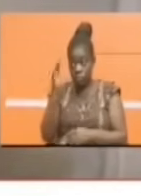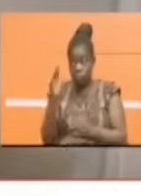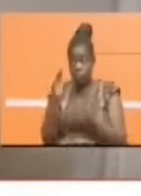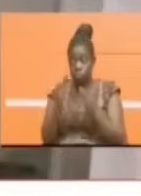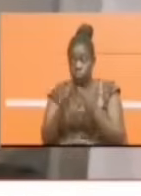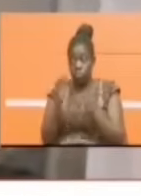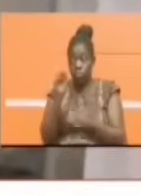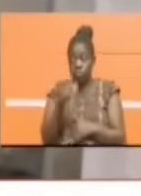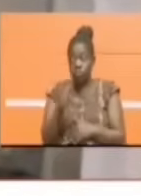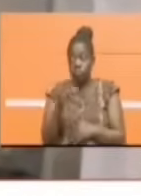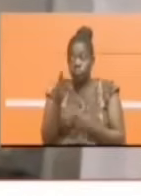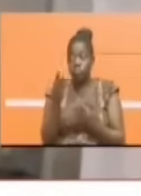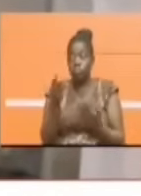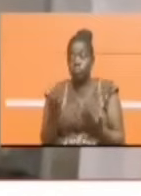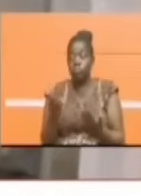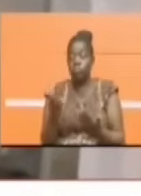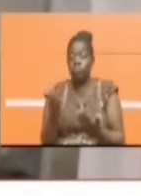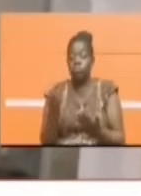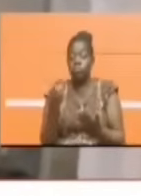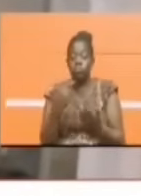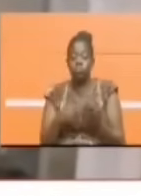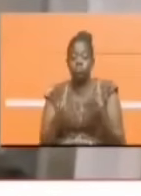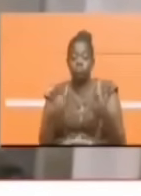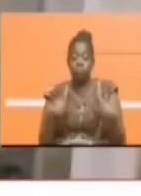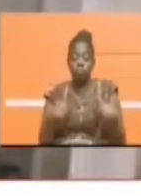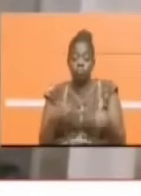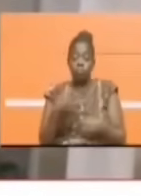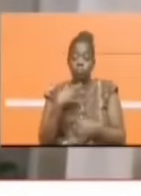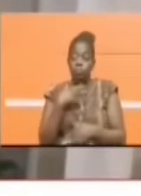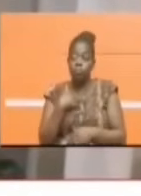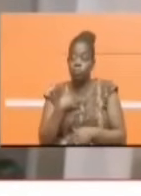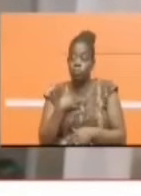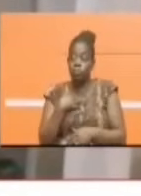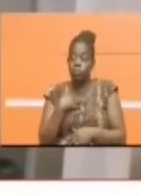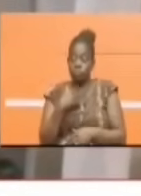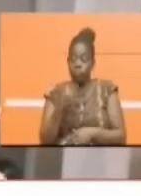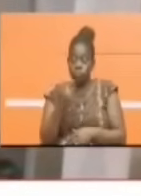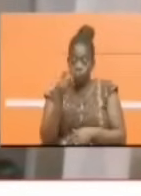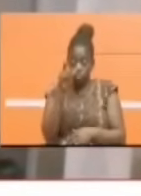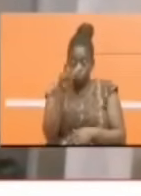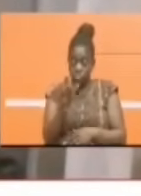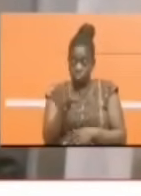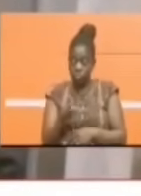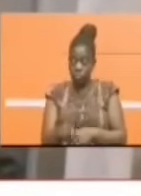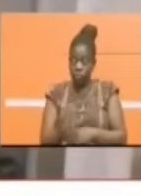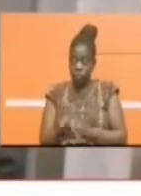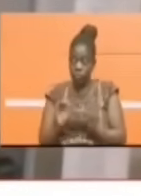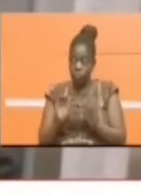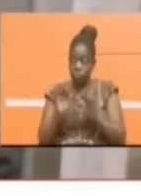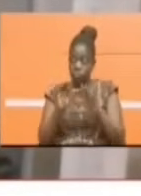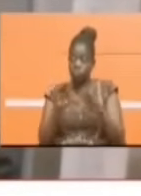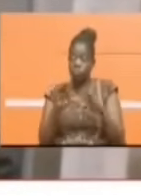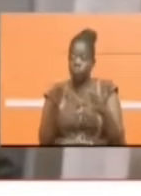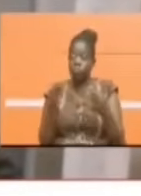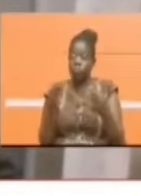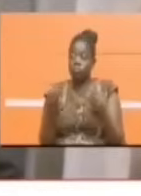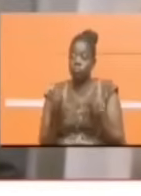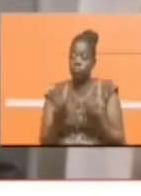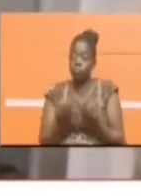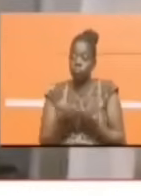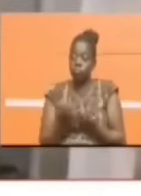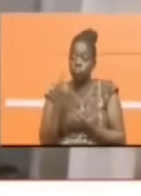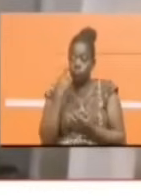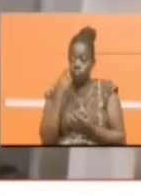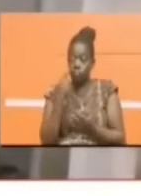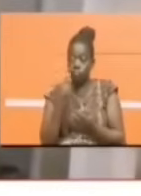yaani yakaggwa kati ffe kyetwagala nganze tukuŋŋaanenga famire